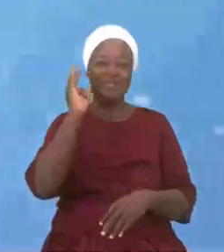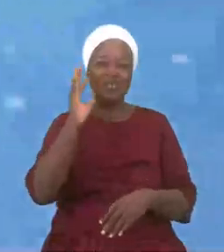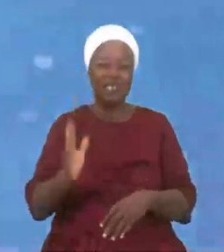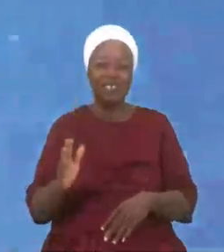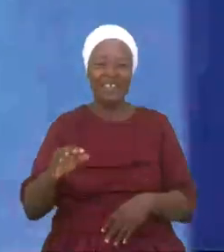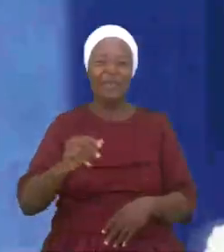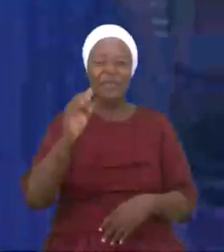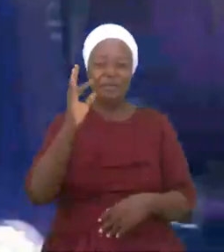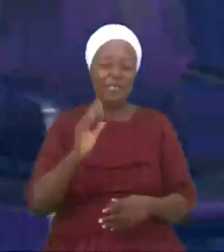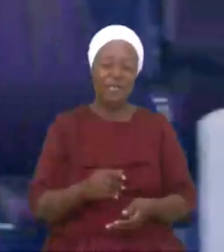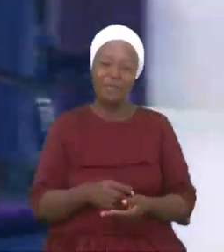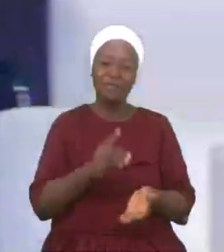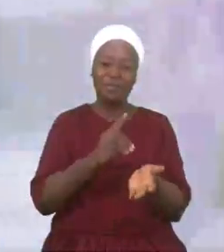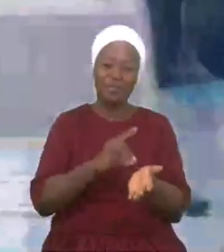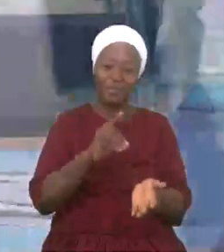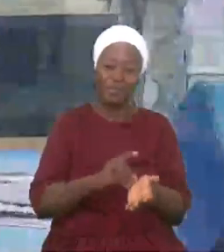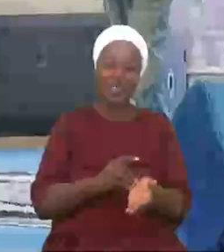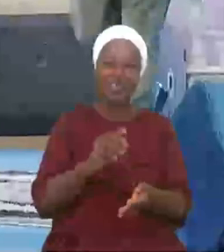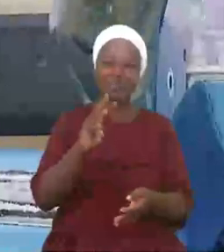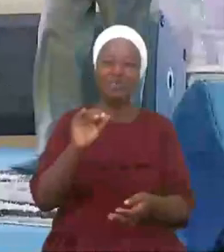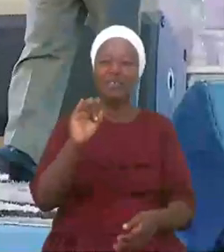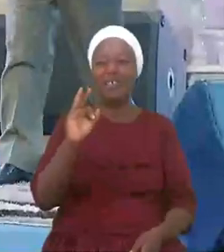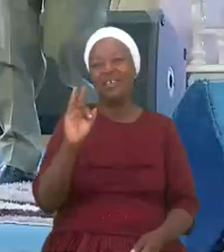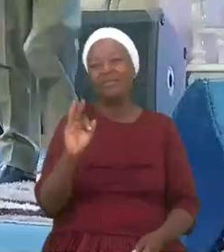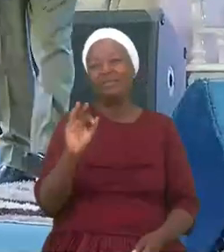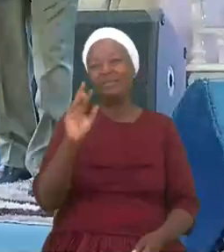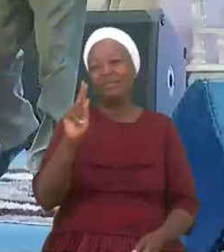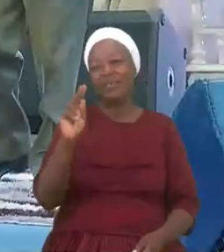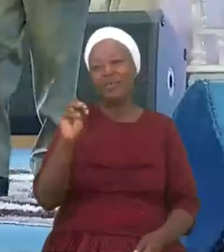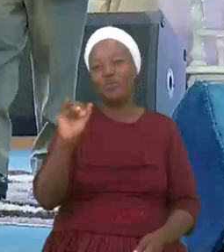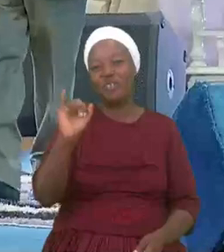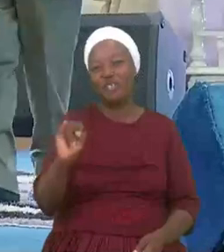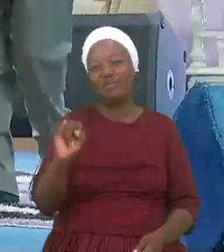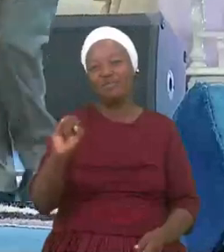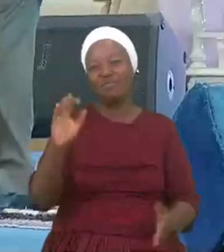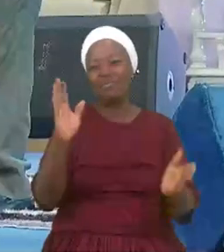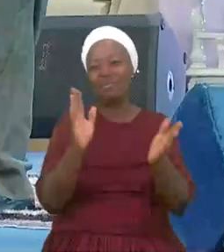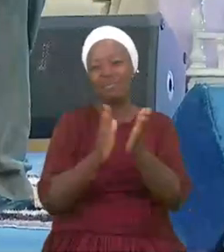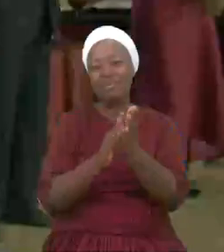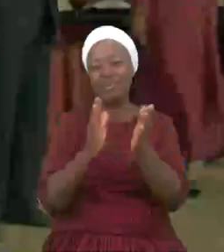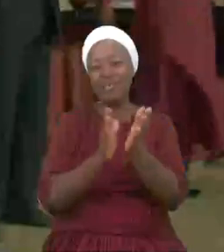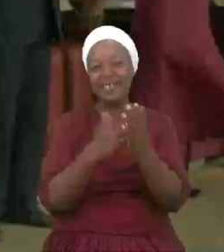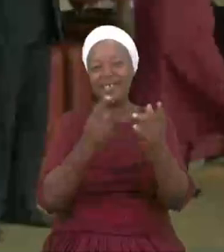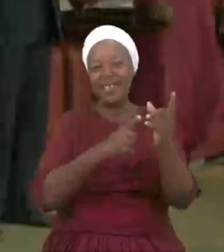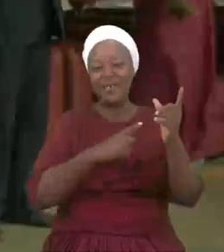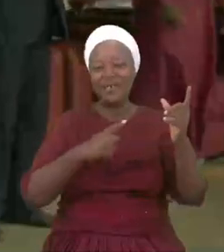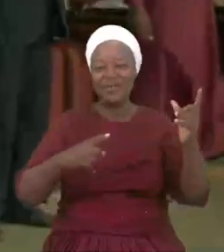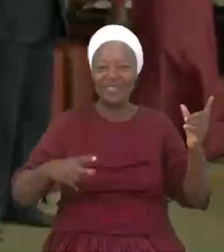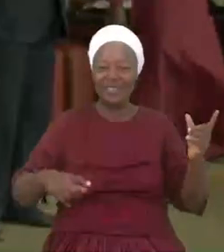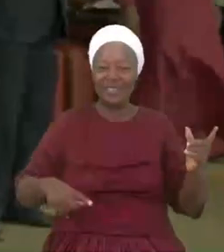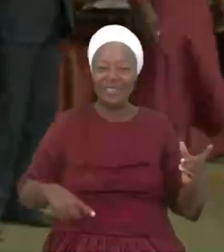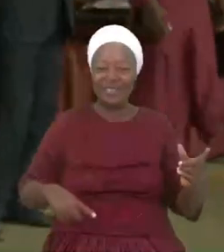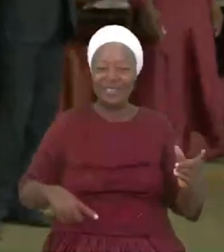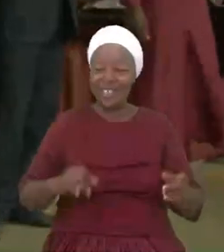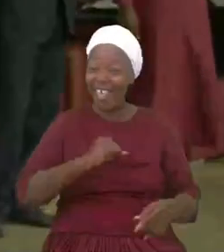le podium notre mentor notre enseignant notre évangéliste pasteur WW soit